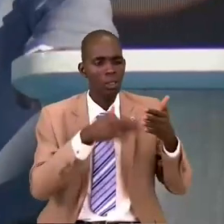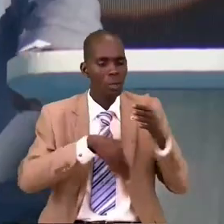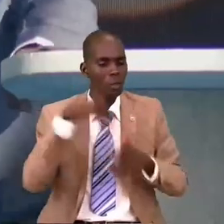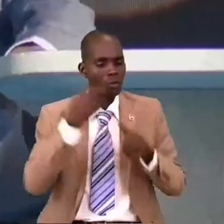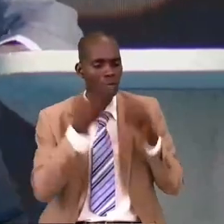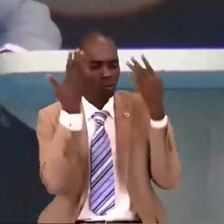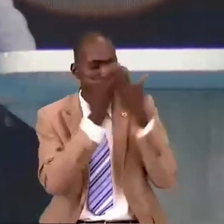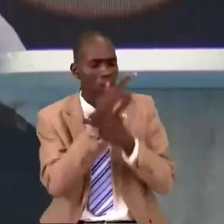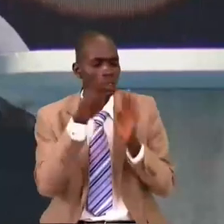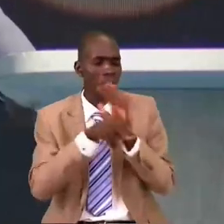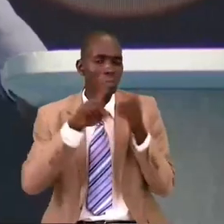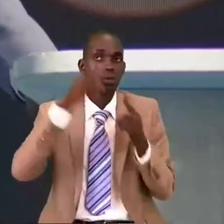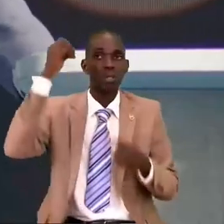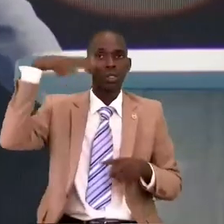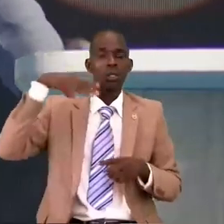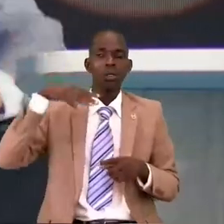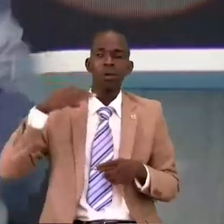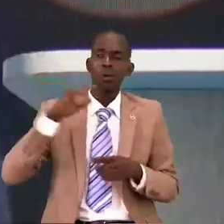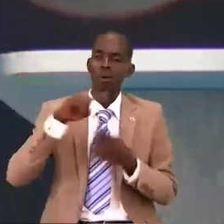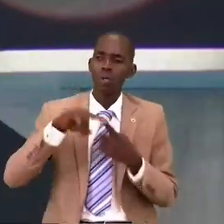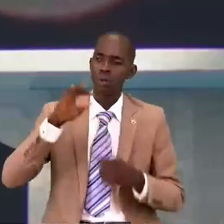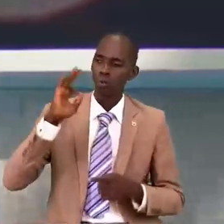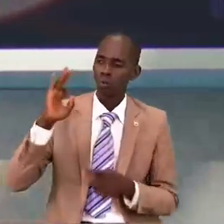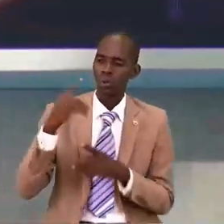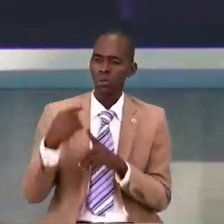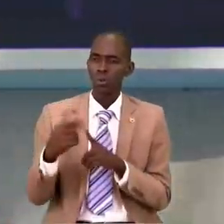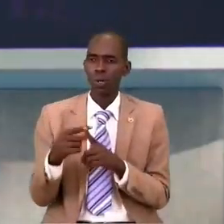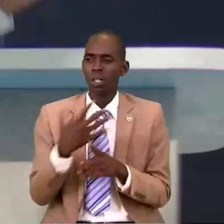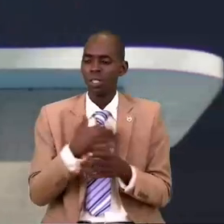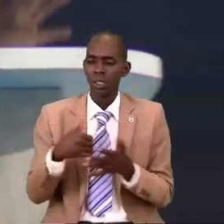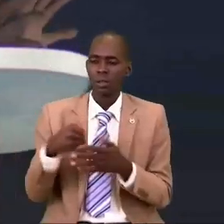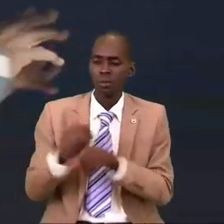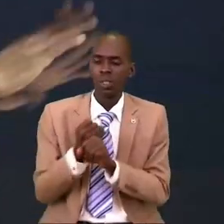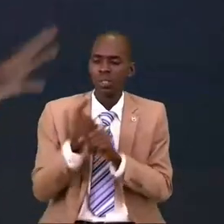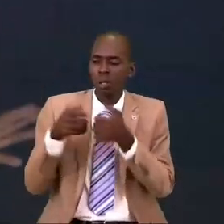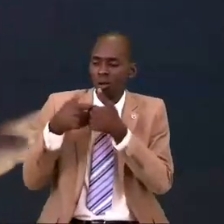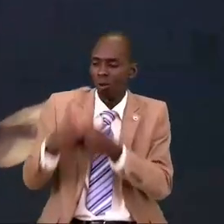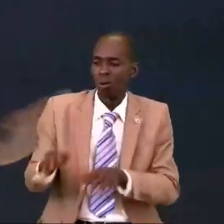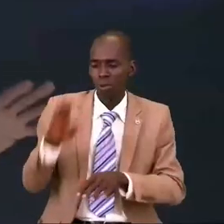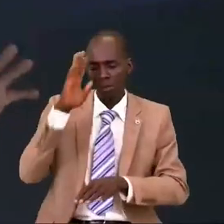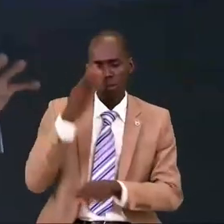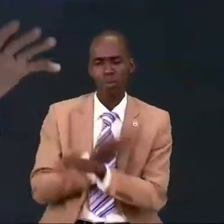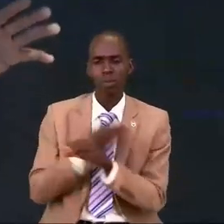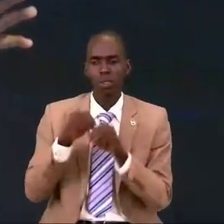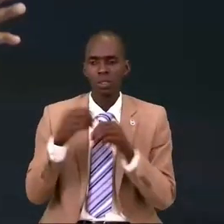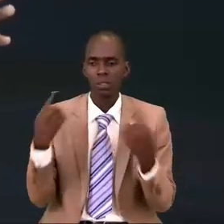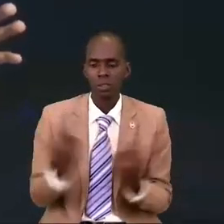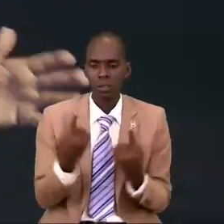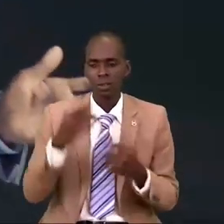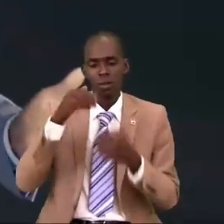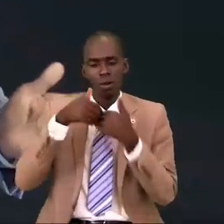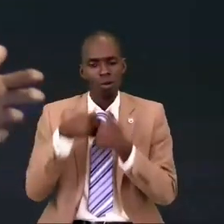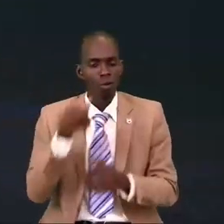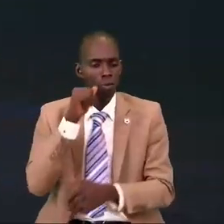sort le fils prodigue, la fille prodigue, la femme prodigue, le mari prodigue qui avait fui